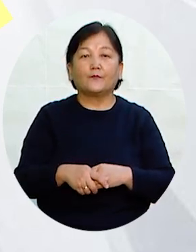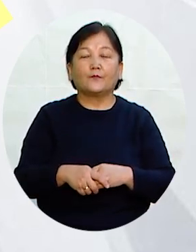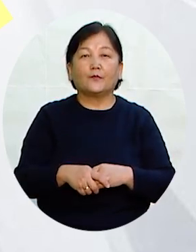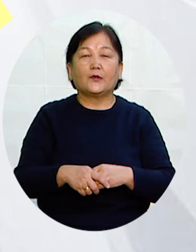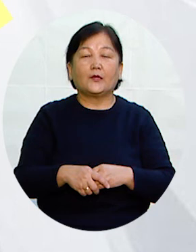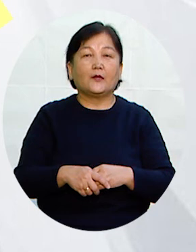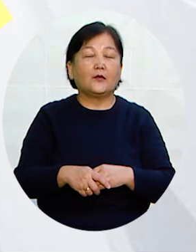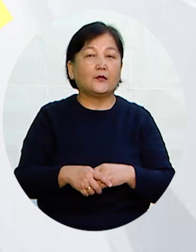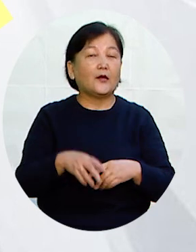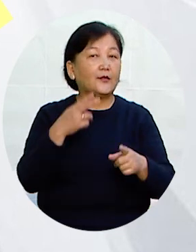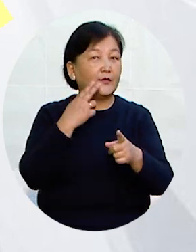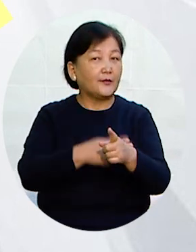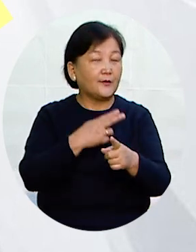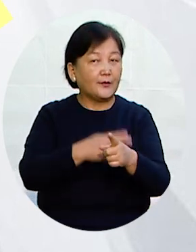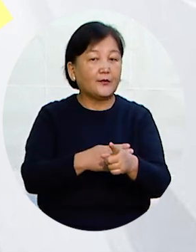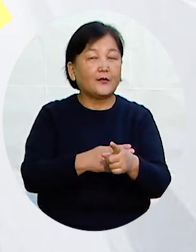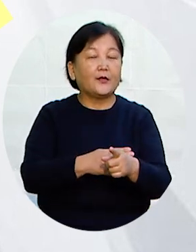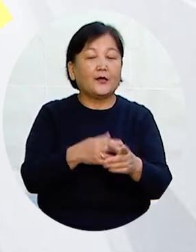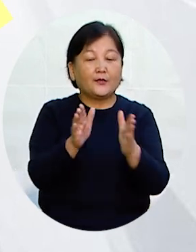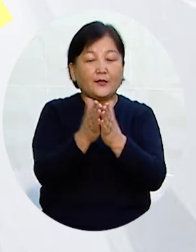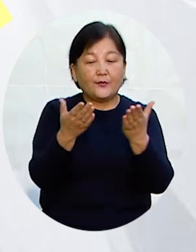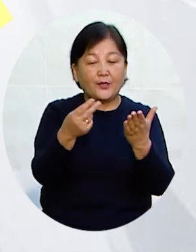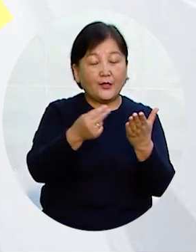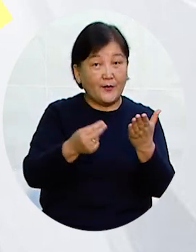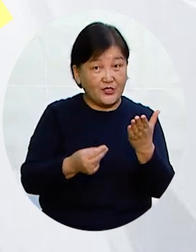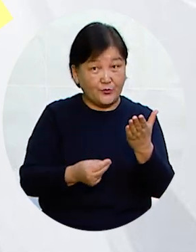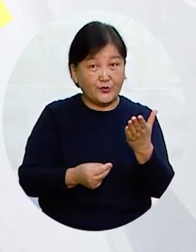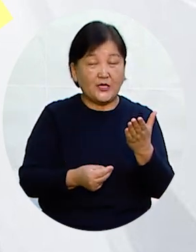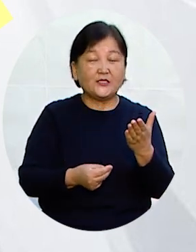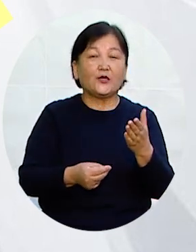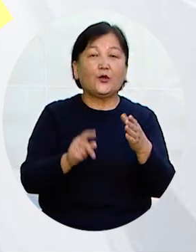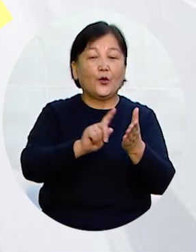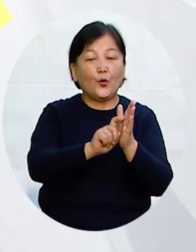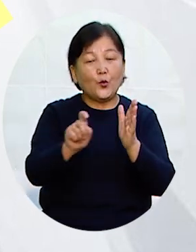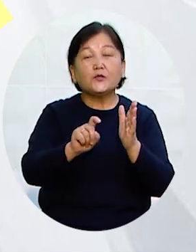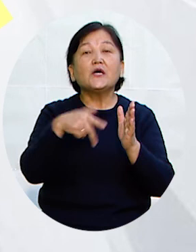За тэмдэглээд явчих учраас бас хугацаа харьцангуй бага орох хаа гэж бодож байна.